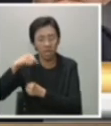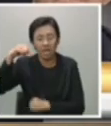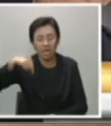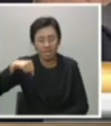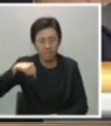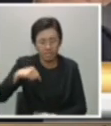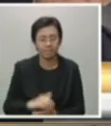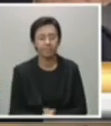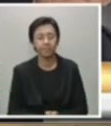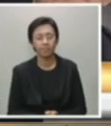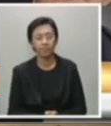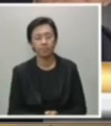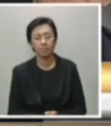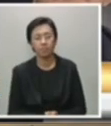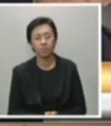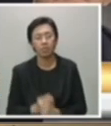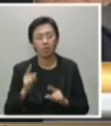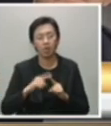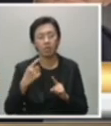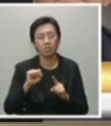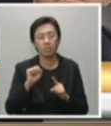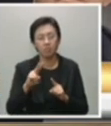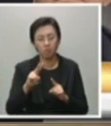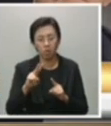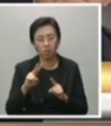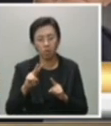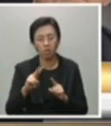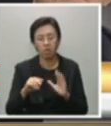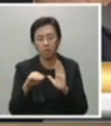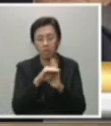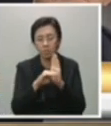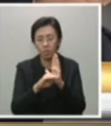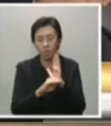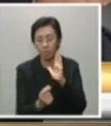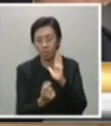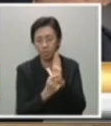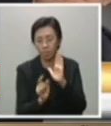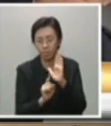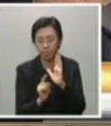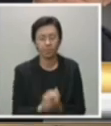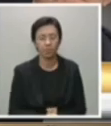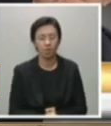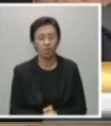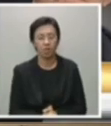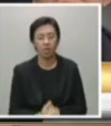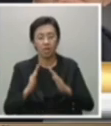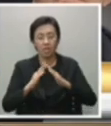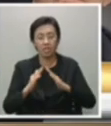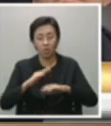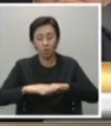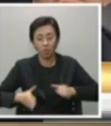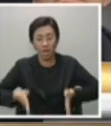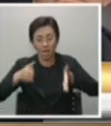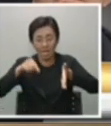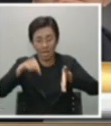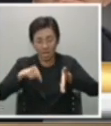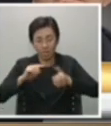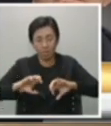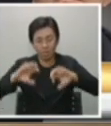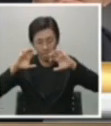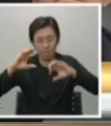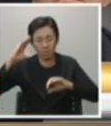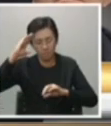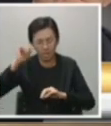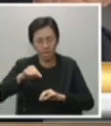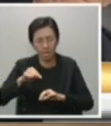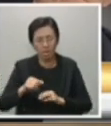าวในข้อที่12กำหนดไว้ว่าผู้มีสิทธิ์เข้าพักอาศัยในอาคารที่พักทางราชการ